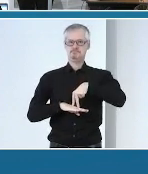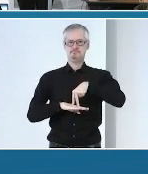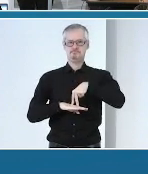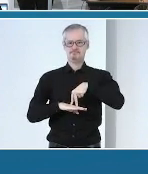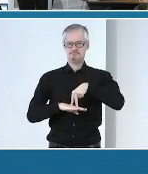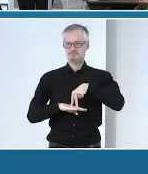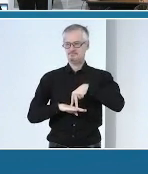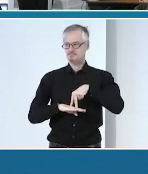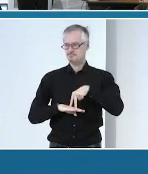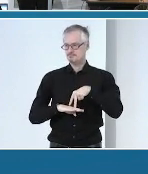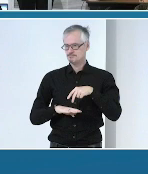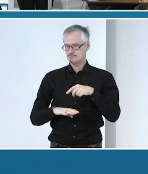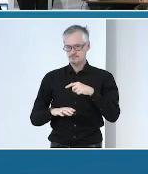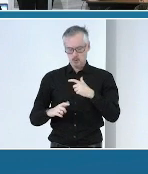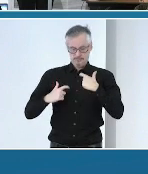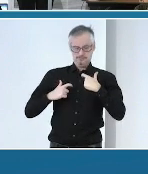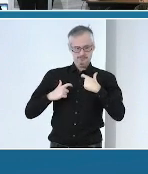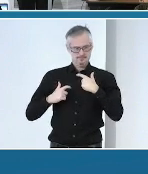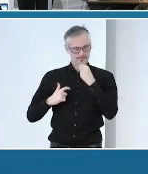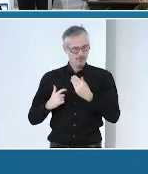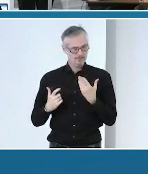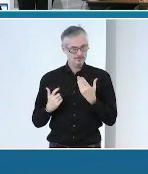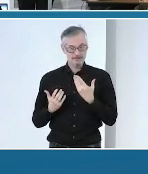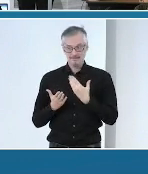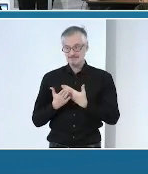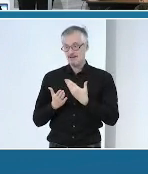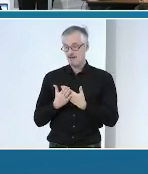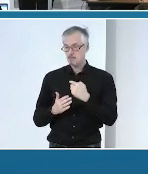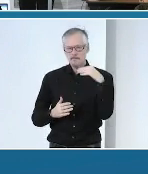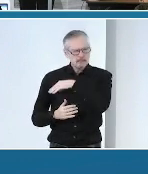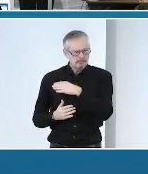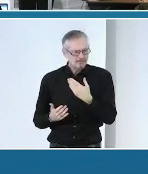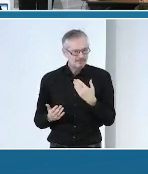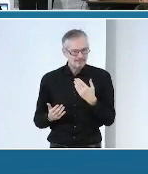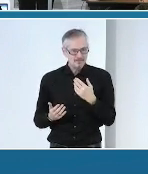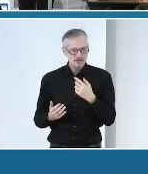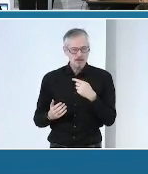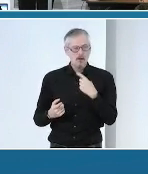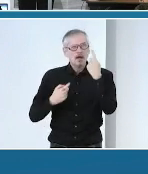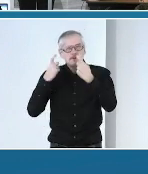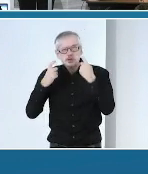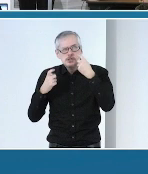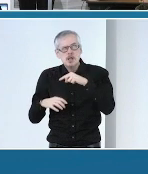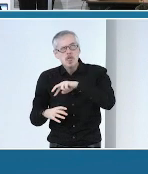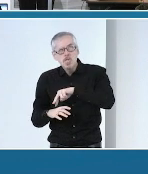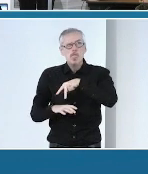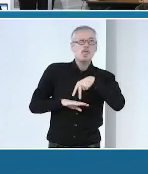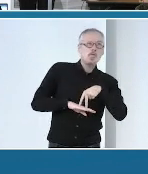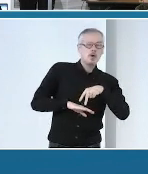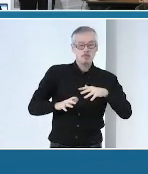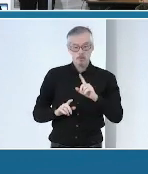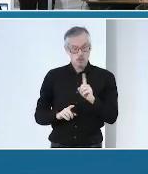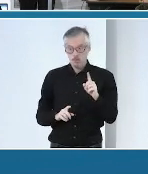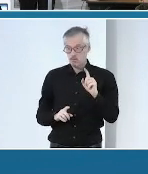remets dans la position antérieure. Et ça, très, très rapidement. Parce qu'il y a un très faible nombre de